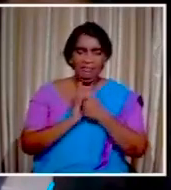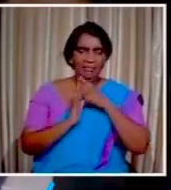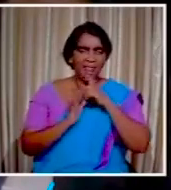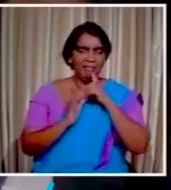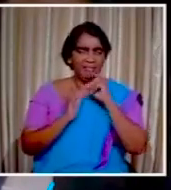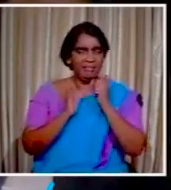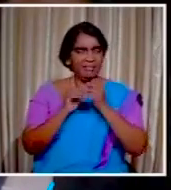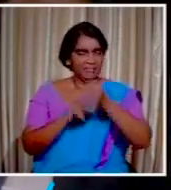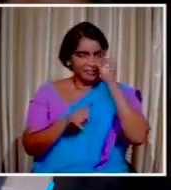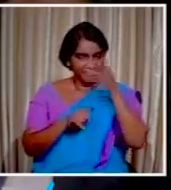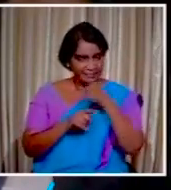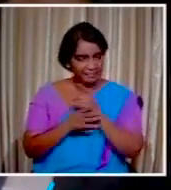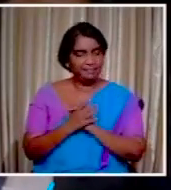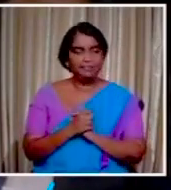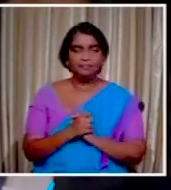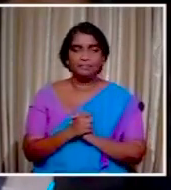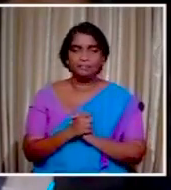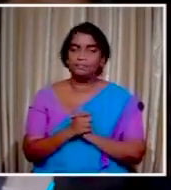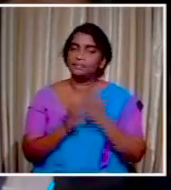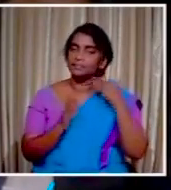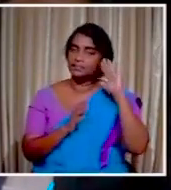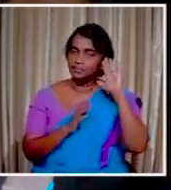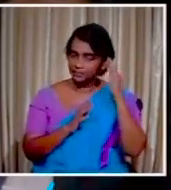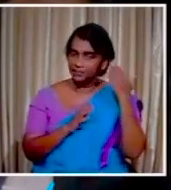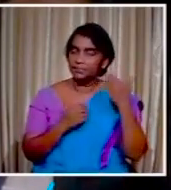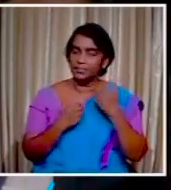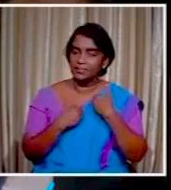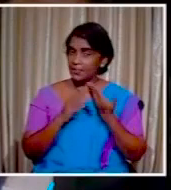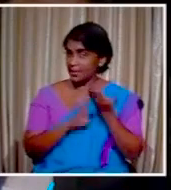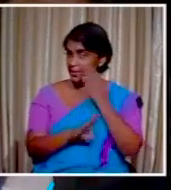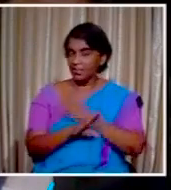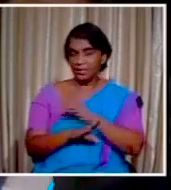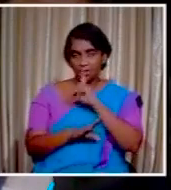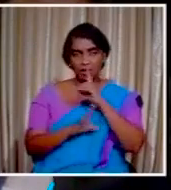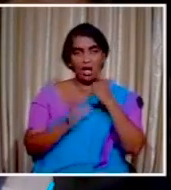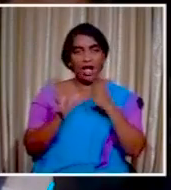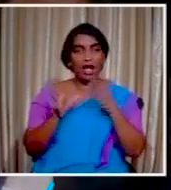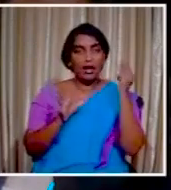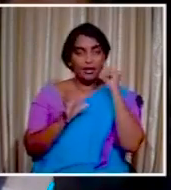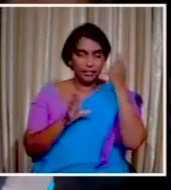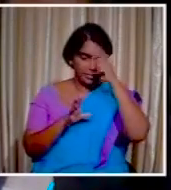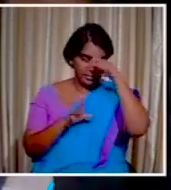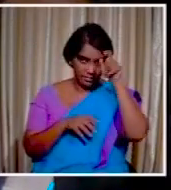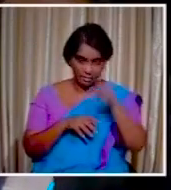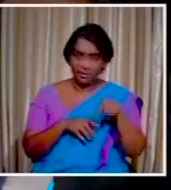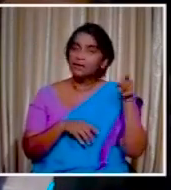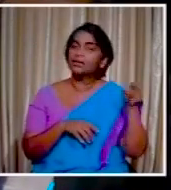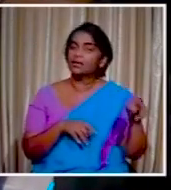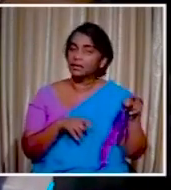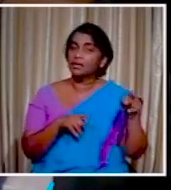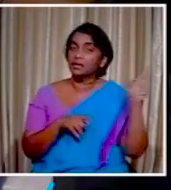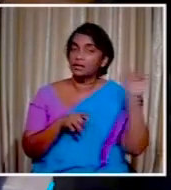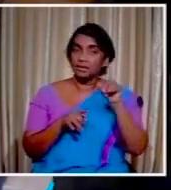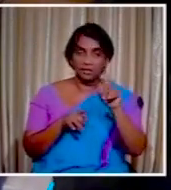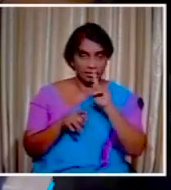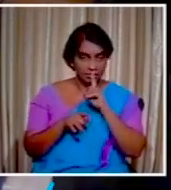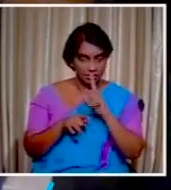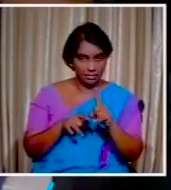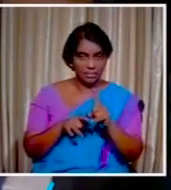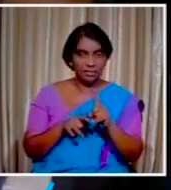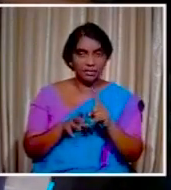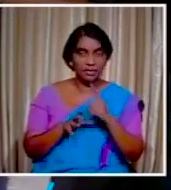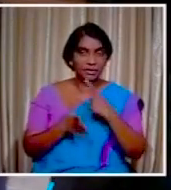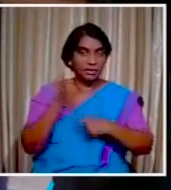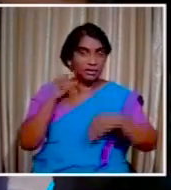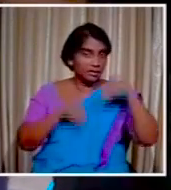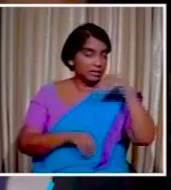Niyojakaraka Sabhapathumani, Visheshamma Mata Pera Katha Karapu Anuru Kumar Disanayaka Mathumath, Etuma Kiwe